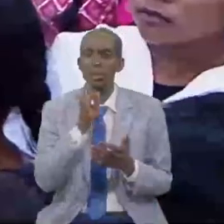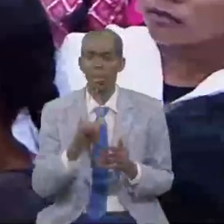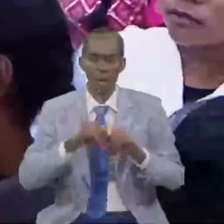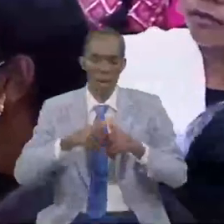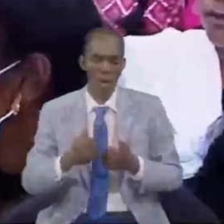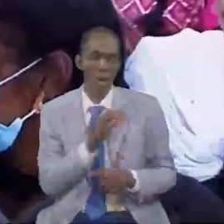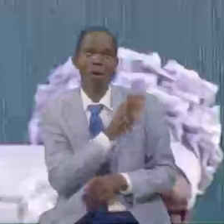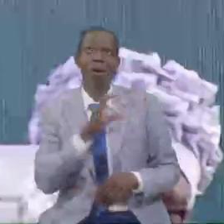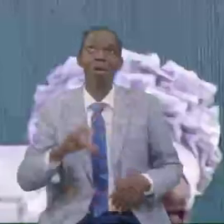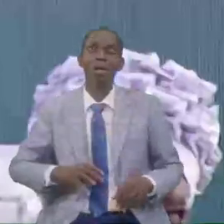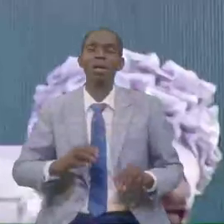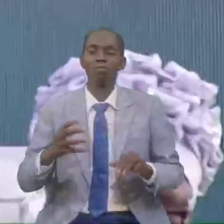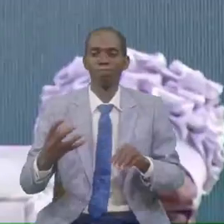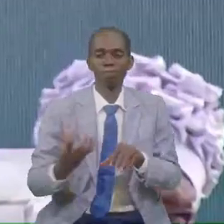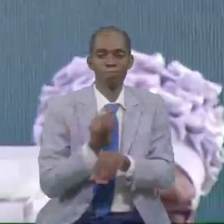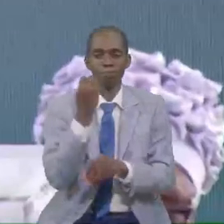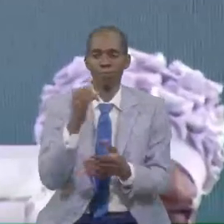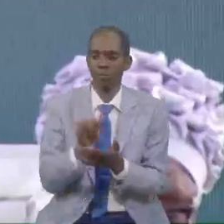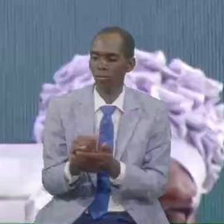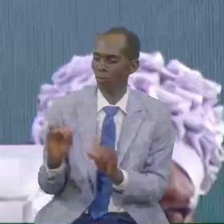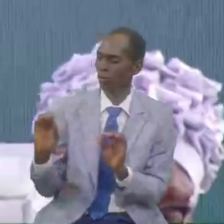C'est comme ça, il prend une vie 0.